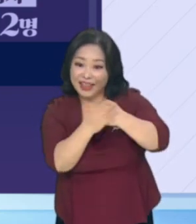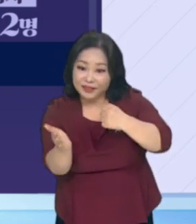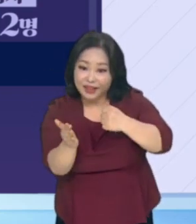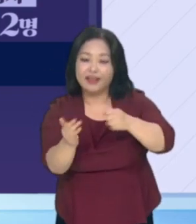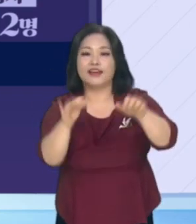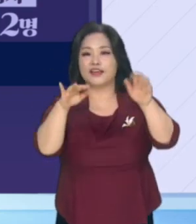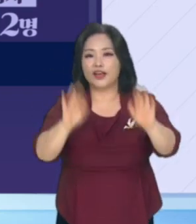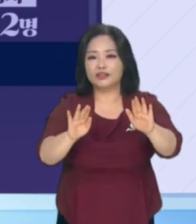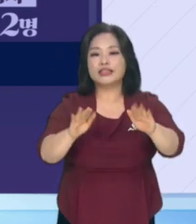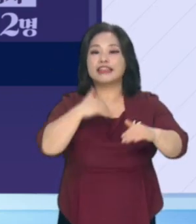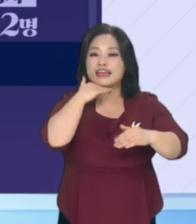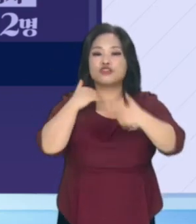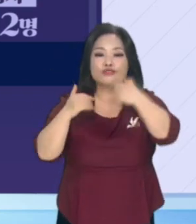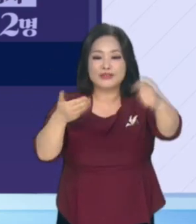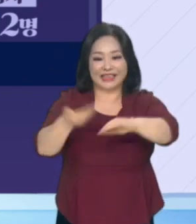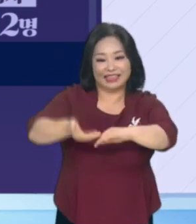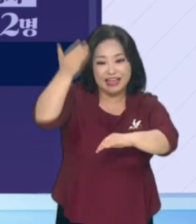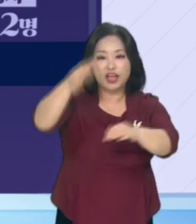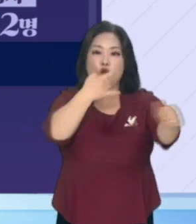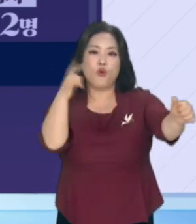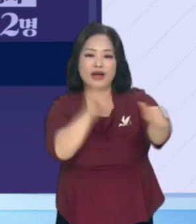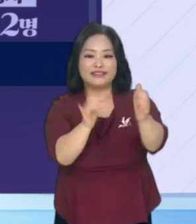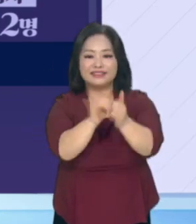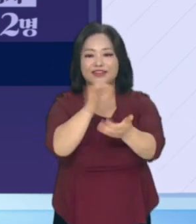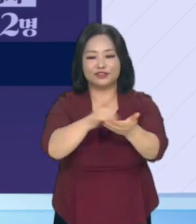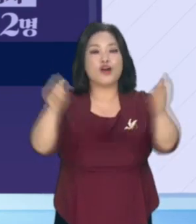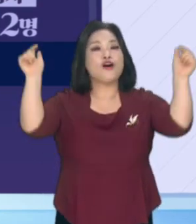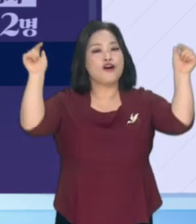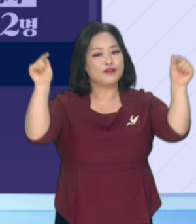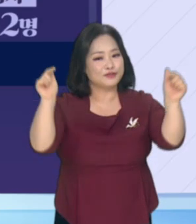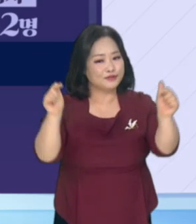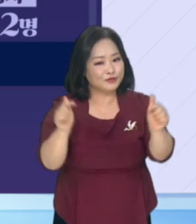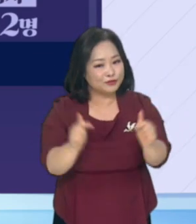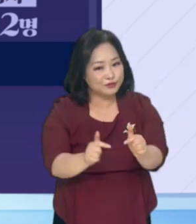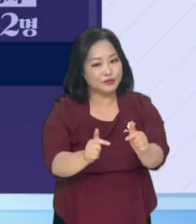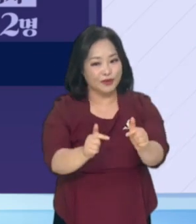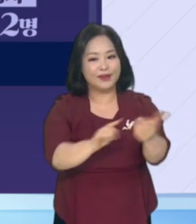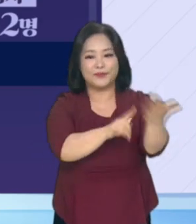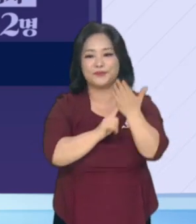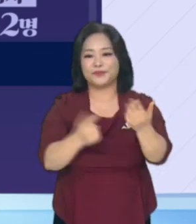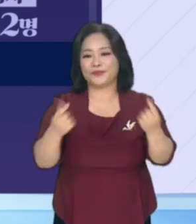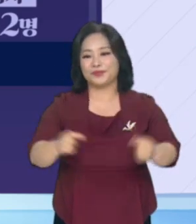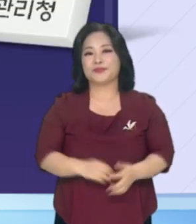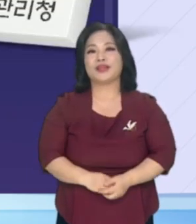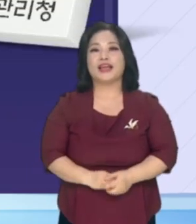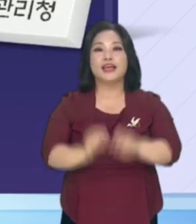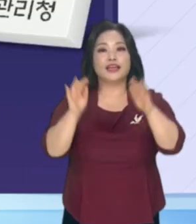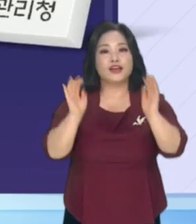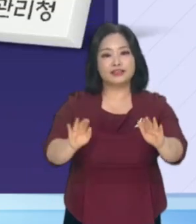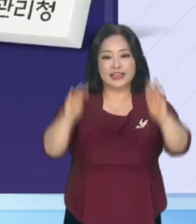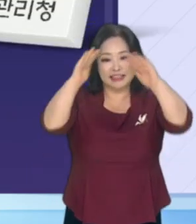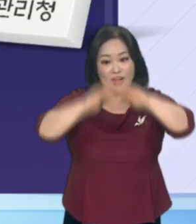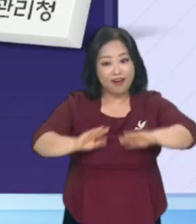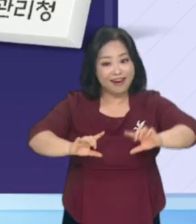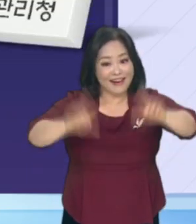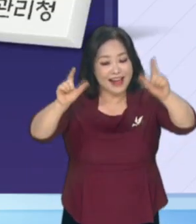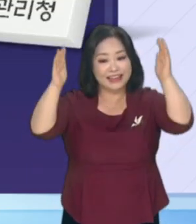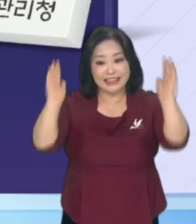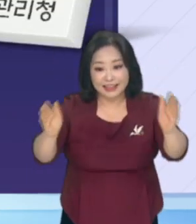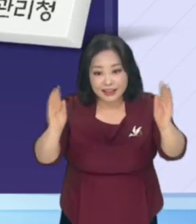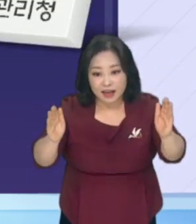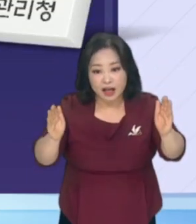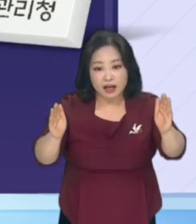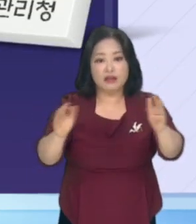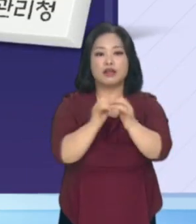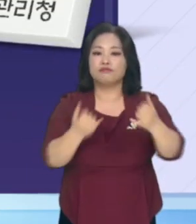취약증으로 꼽히는 60세 이상의 확진 비중이 줄어든 것이 영향을 미친 걸로 풀이됩니다. 하지만 설 연휴 이후